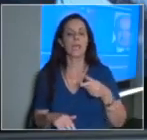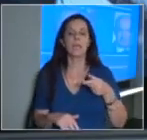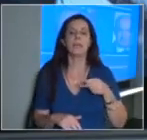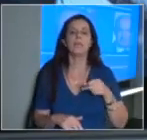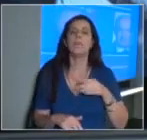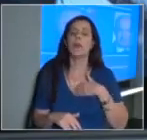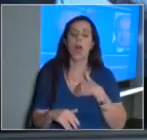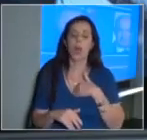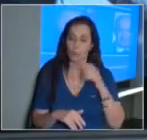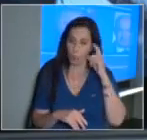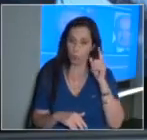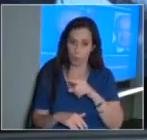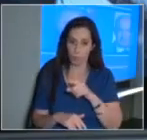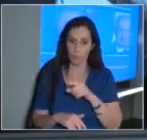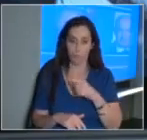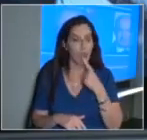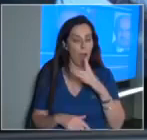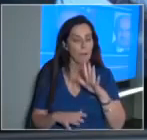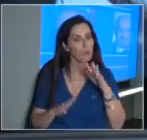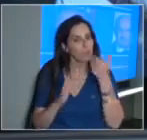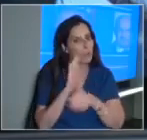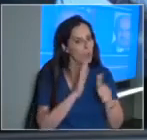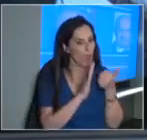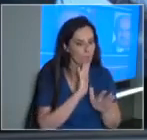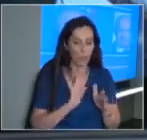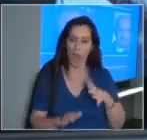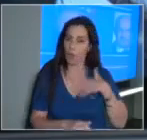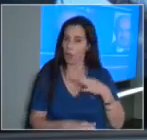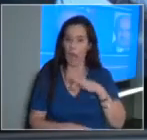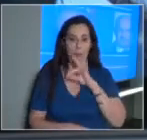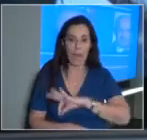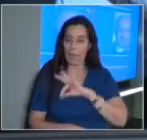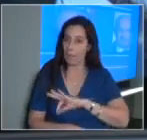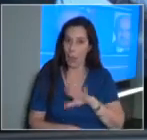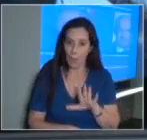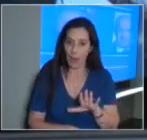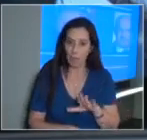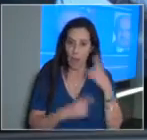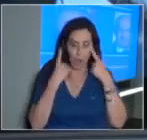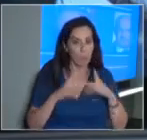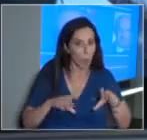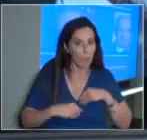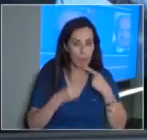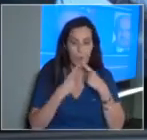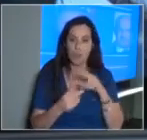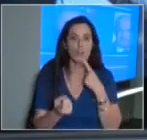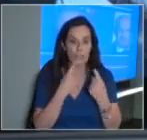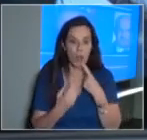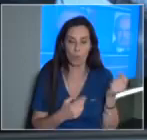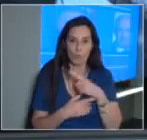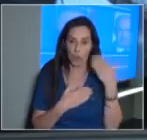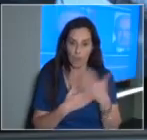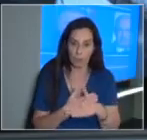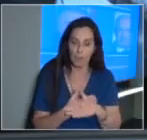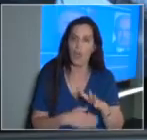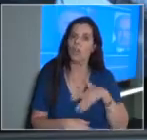לפתחם, והציפייה היא שהם, כמו שאמרתי, ירדו מהעצים. ותחושתי כאן של ליברמן, לפחות ברמת ההתנהלות, החרדים מוכנים לדבר, יש דיאלוג בשבועות